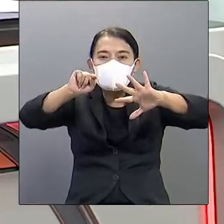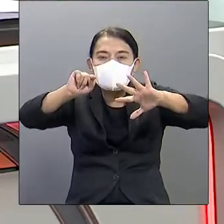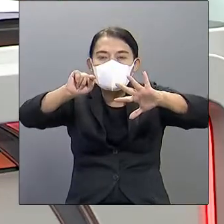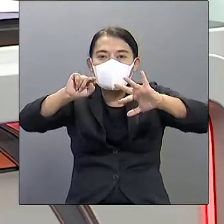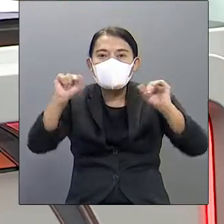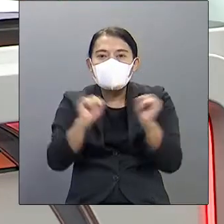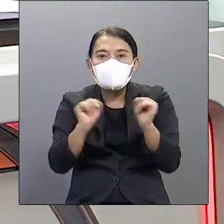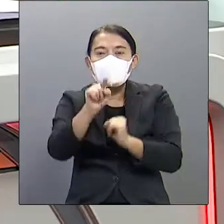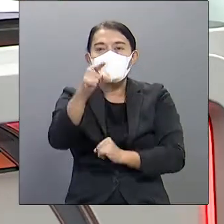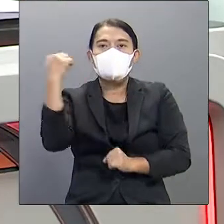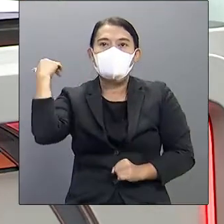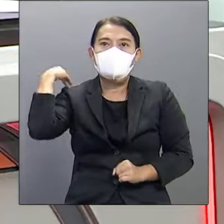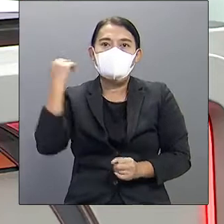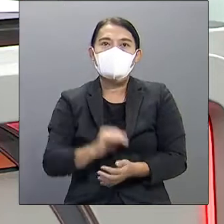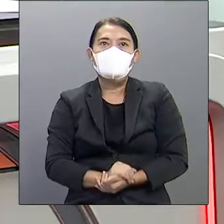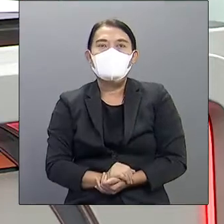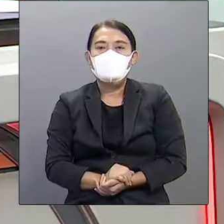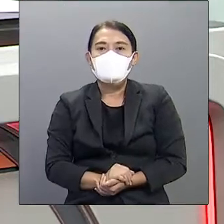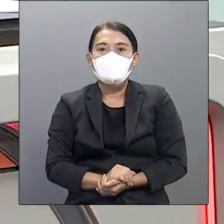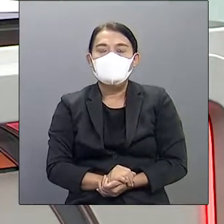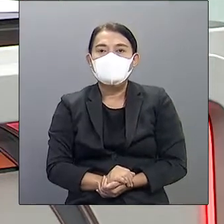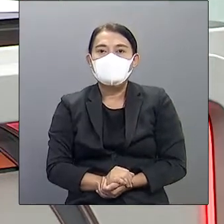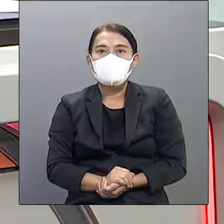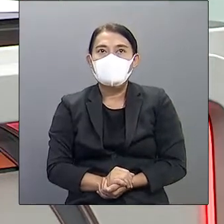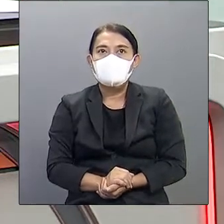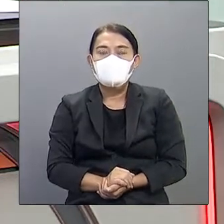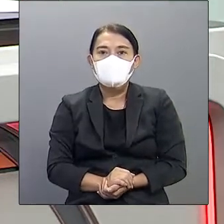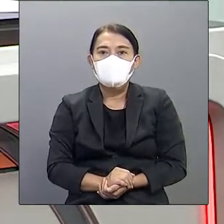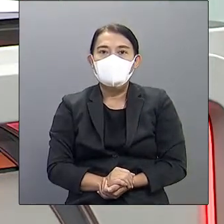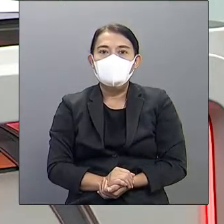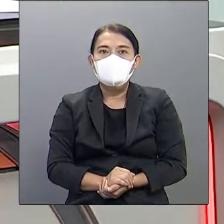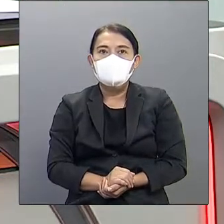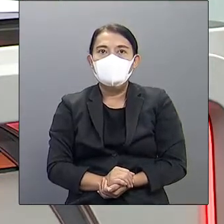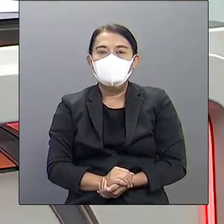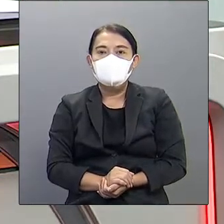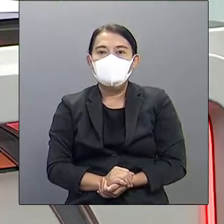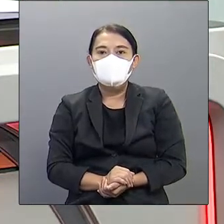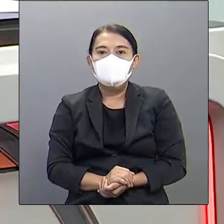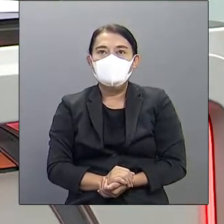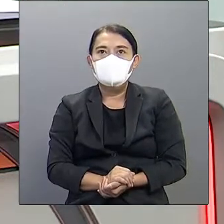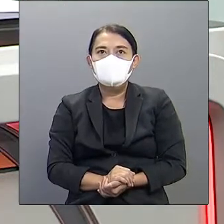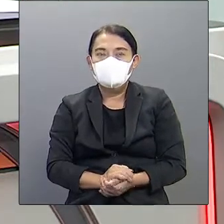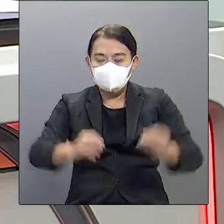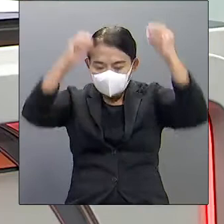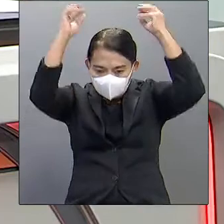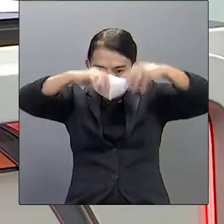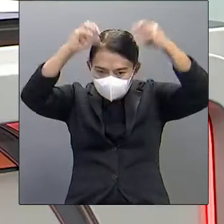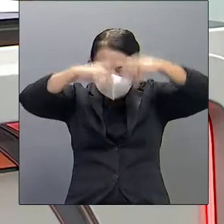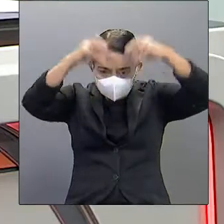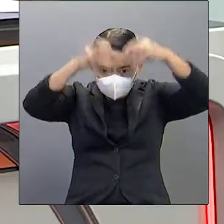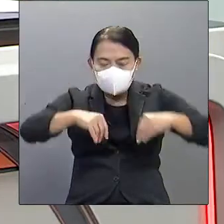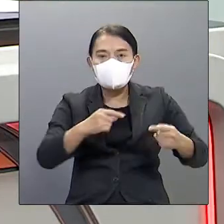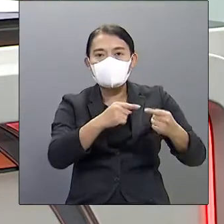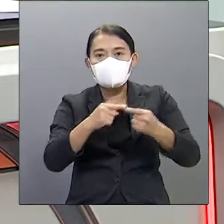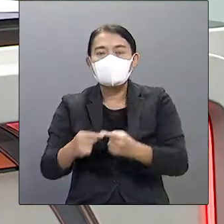ที่สำคัญด้วยแอบปรากฏว่าฝนสะสมที่ตกลงมาในช่วงตั้งแต่ต้นฤดูฝนจนถึงเวลานี้ทำให้หลายพื้น